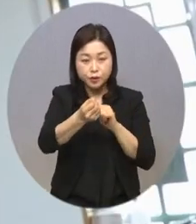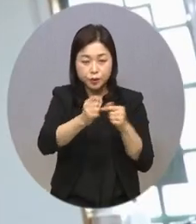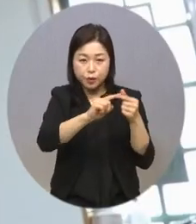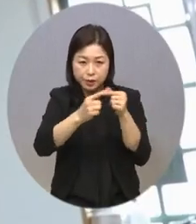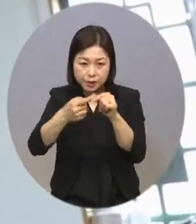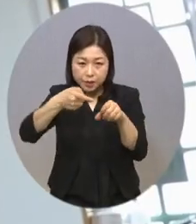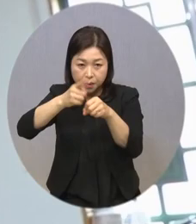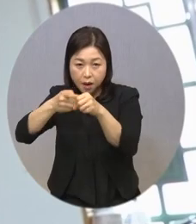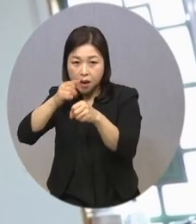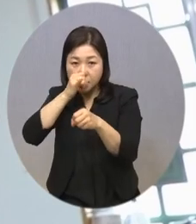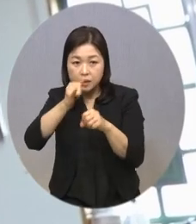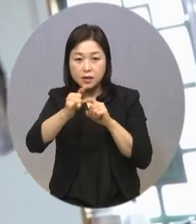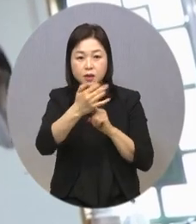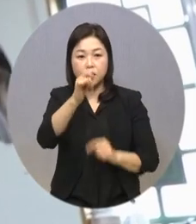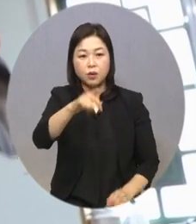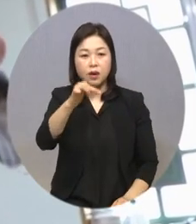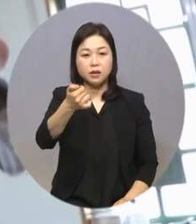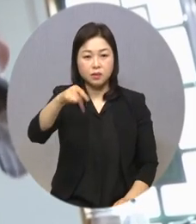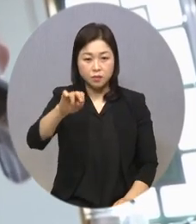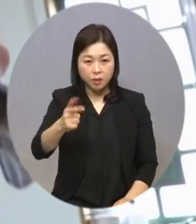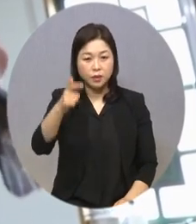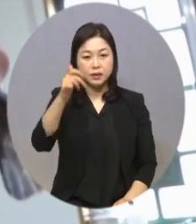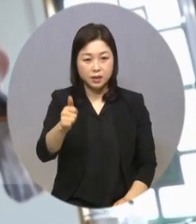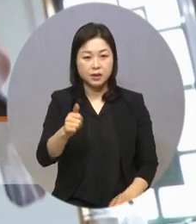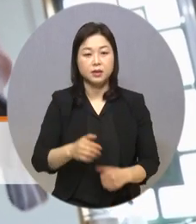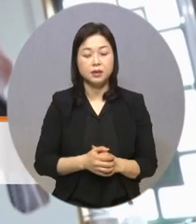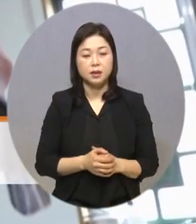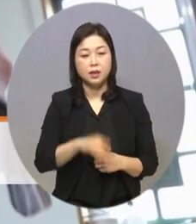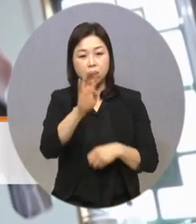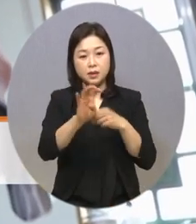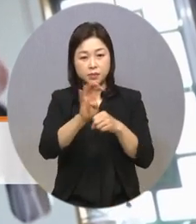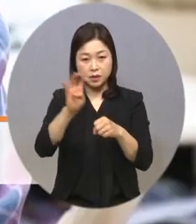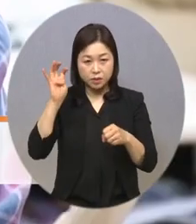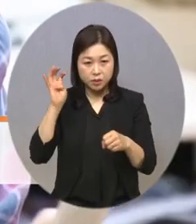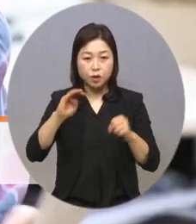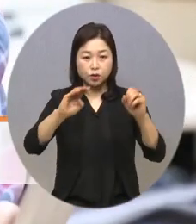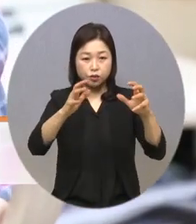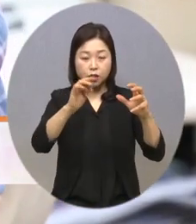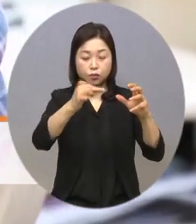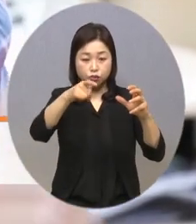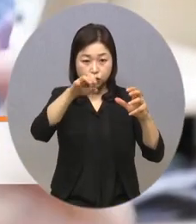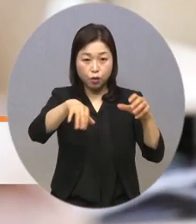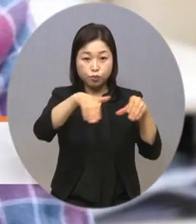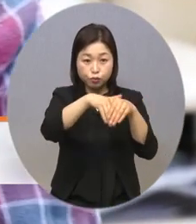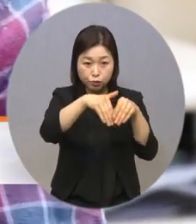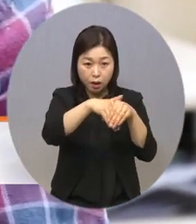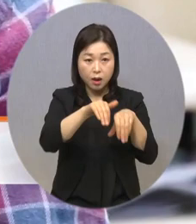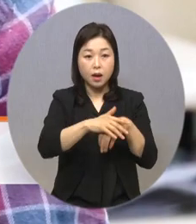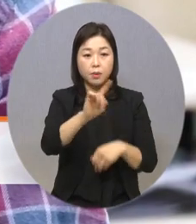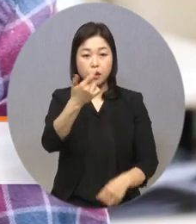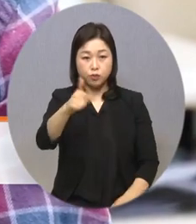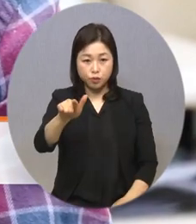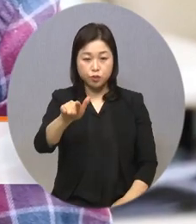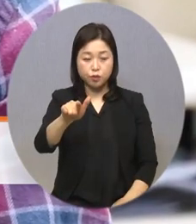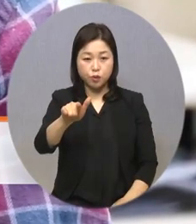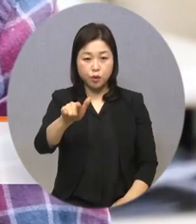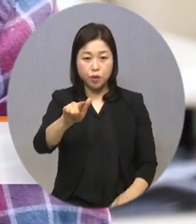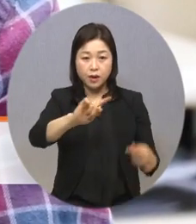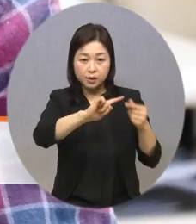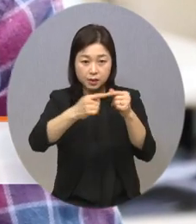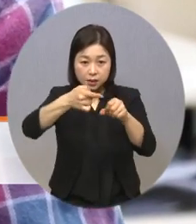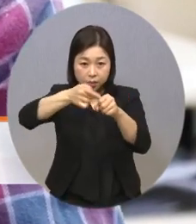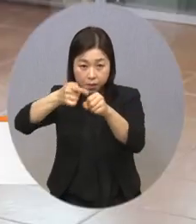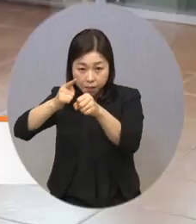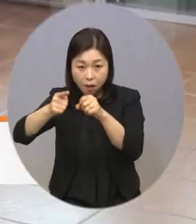새긴다는 철우 곽금원 각자장은 40년 전 국가무형문화재 제106호 각자장